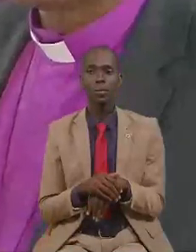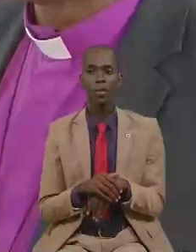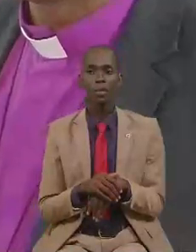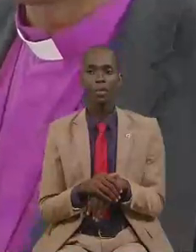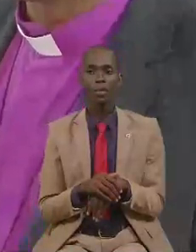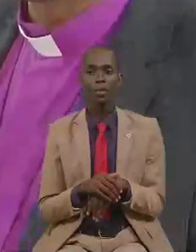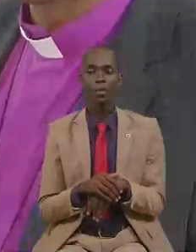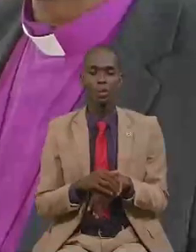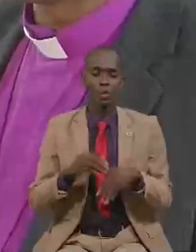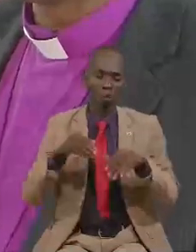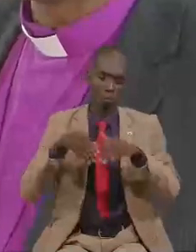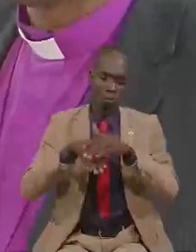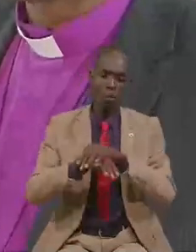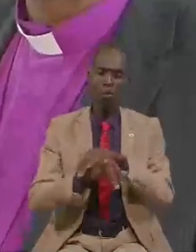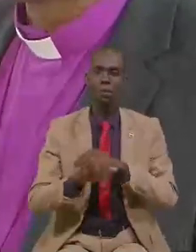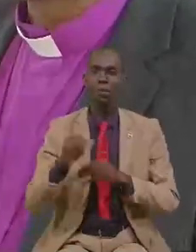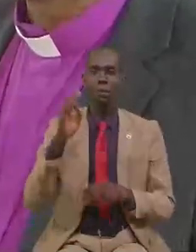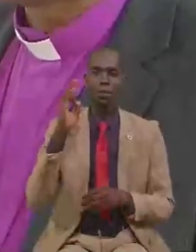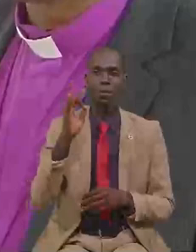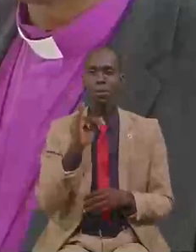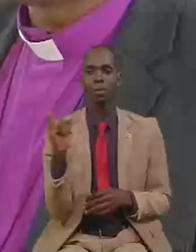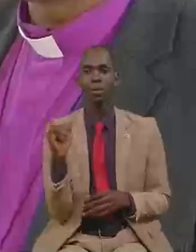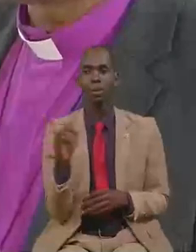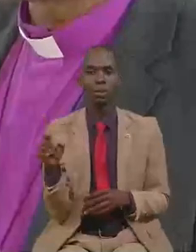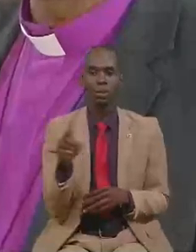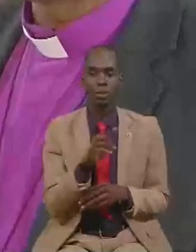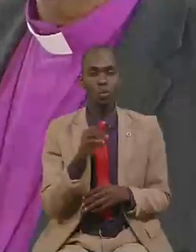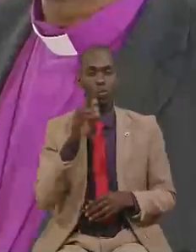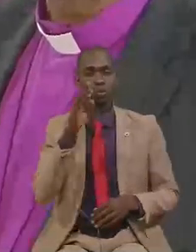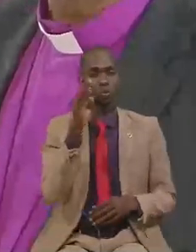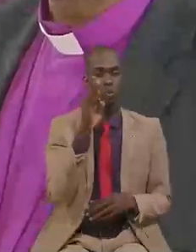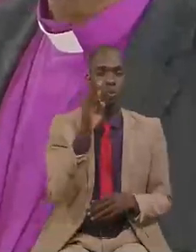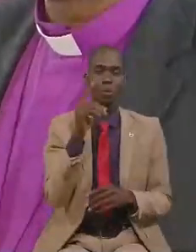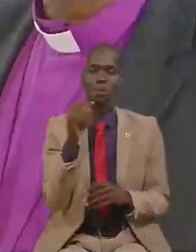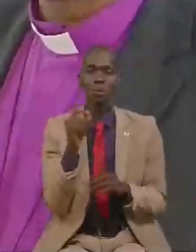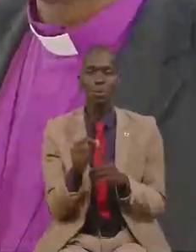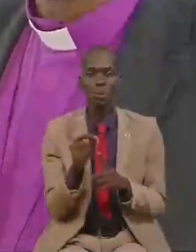la prédication pénétrante, je déclare la parole